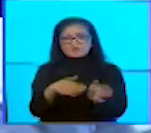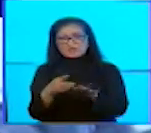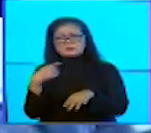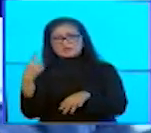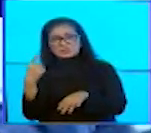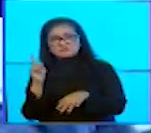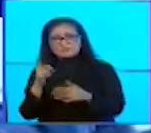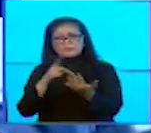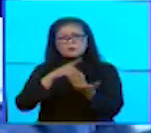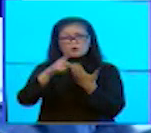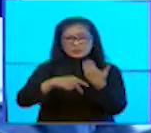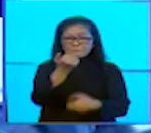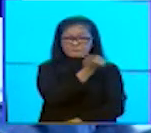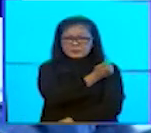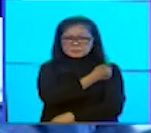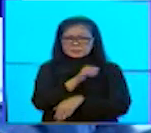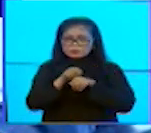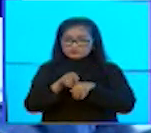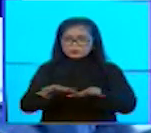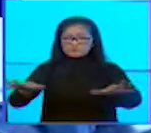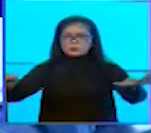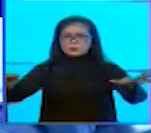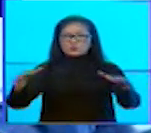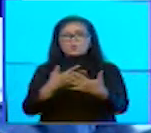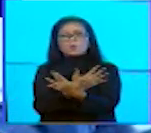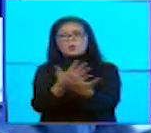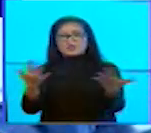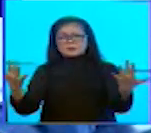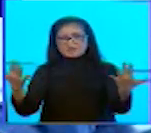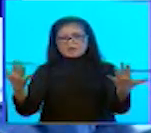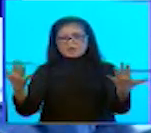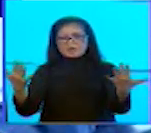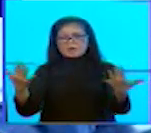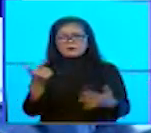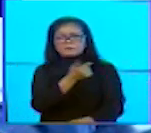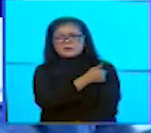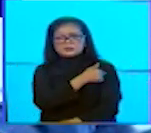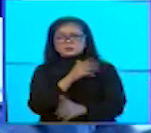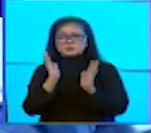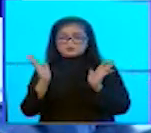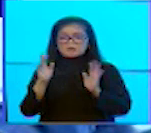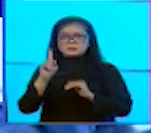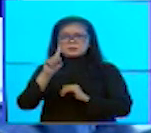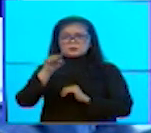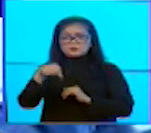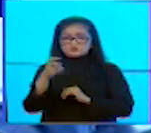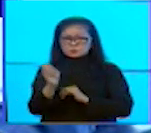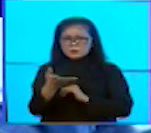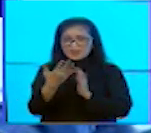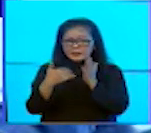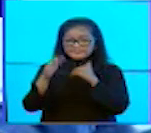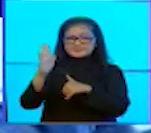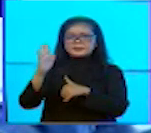Dari 1 juta warga Jakarta yang divaksin, hanya 0,21% atau sekitar 54 yang meninggal akibat terpapar